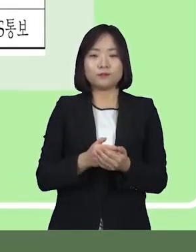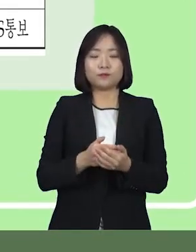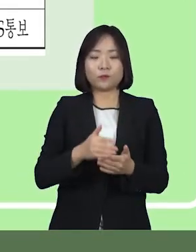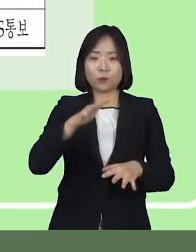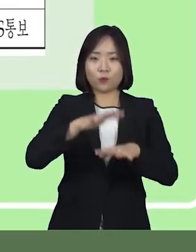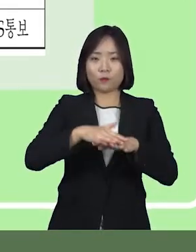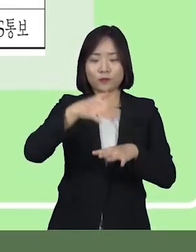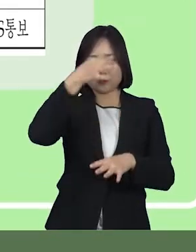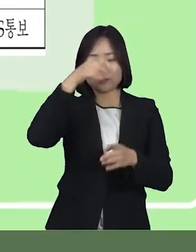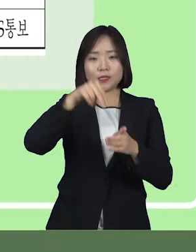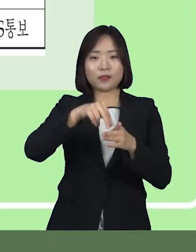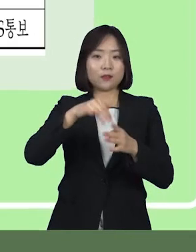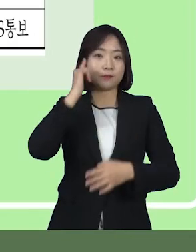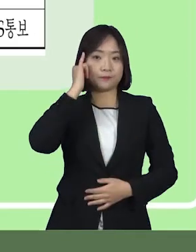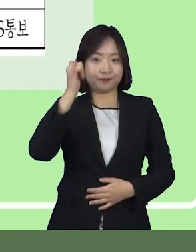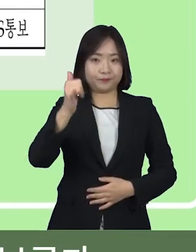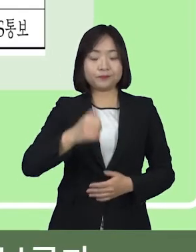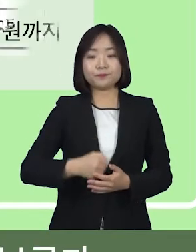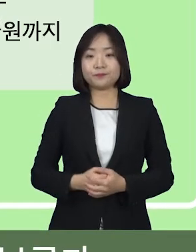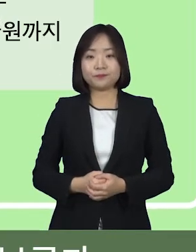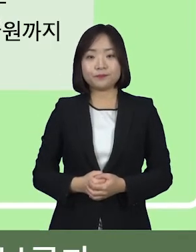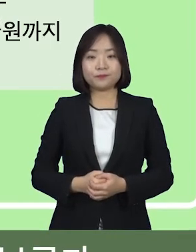문의하면 됩니다.